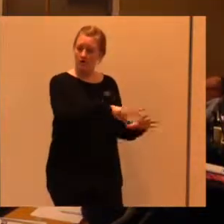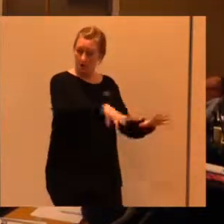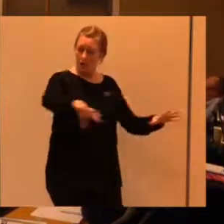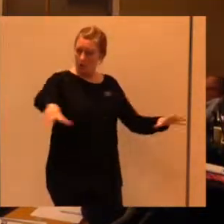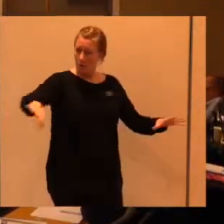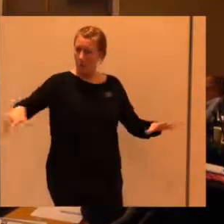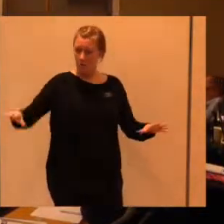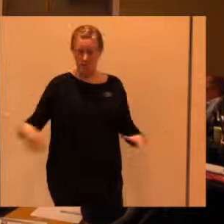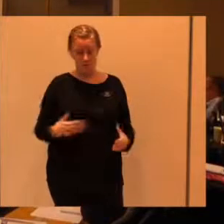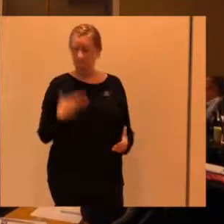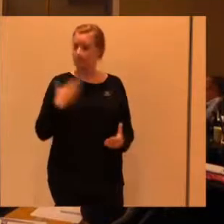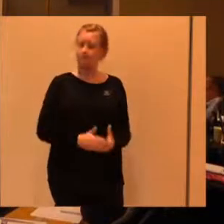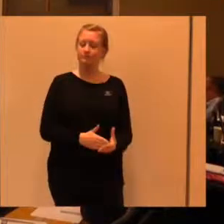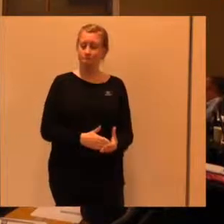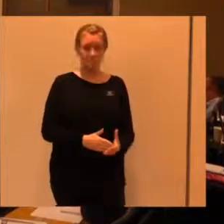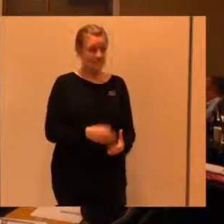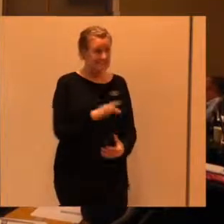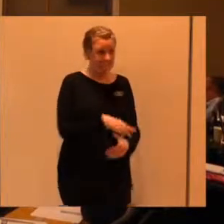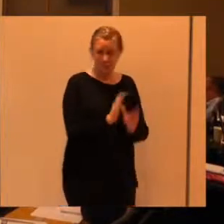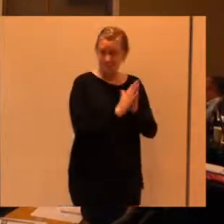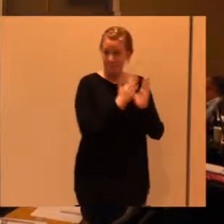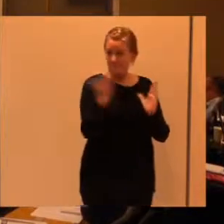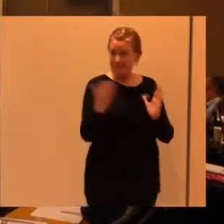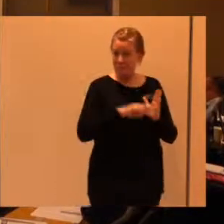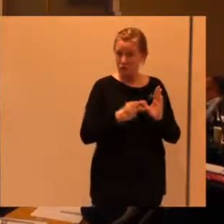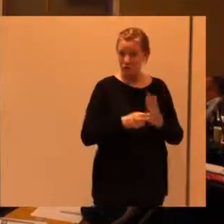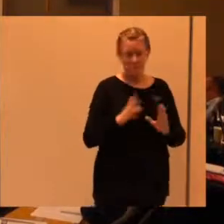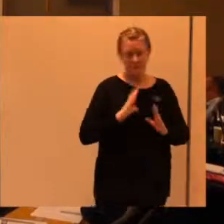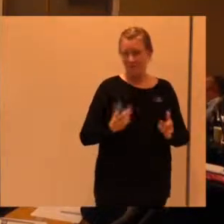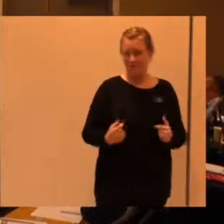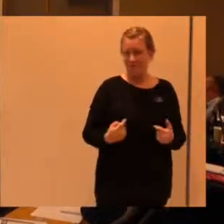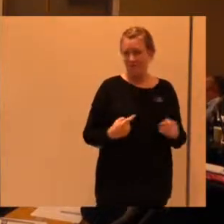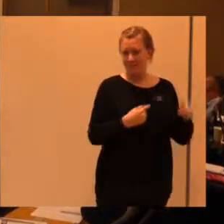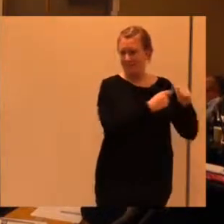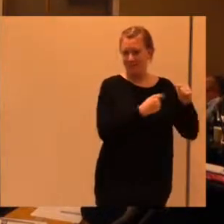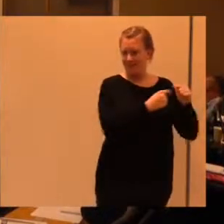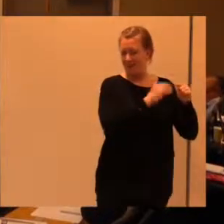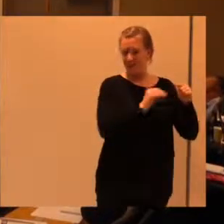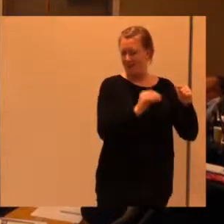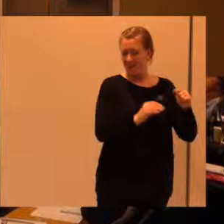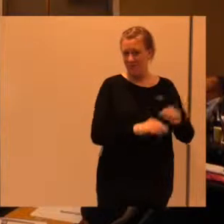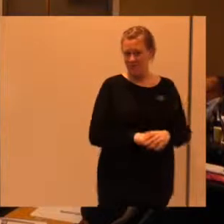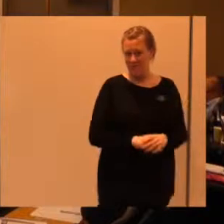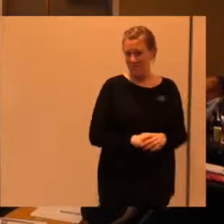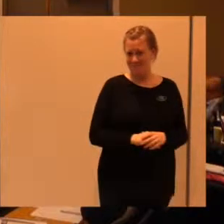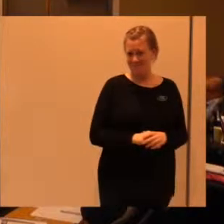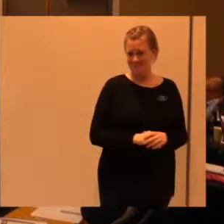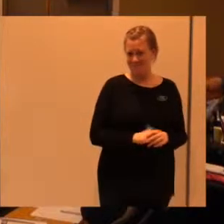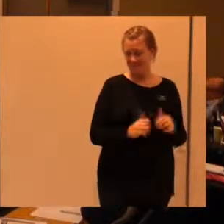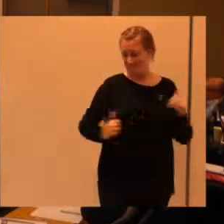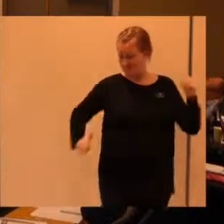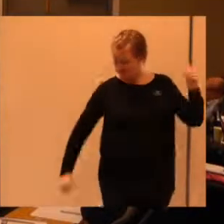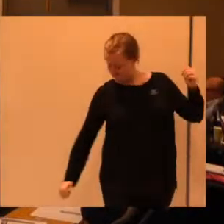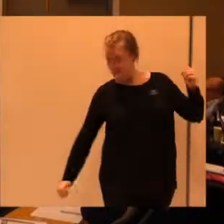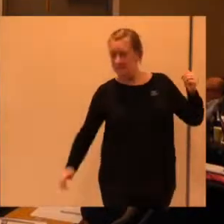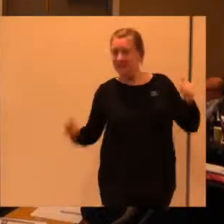är men bibliotekssystem. Har vi heller aldrig hittat ett system som ligger nära, eller ligger här på AA-nivån. De ligger inte där, de ligger